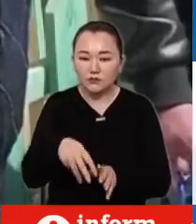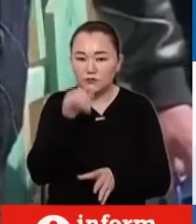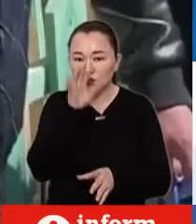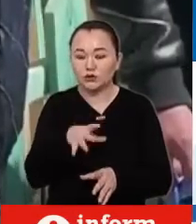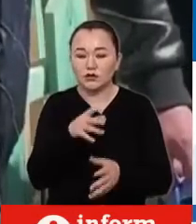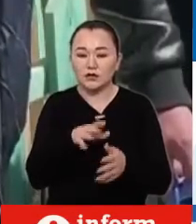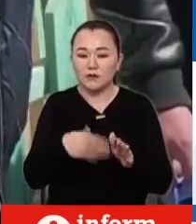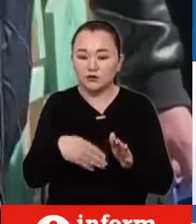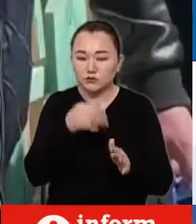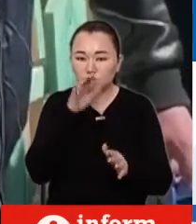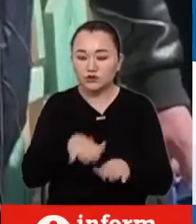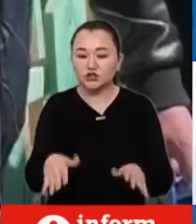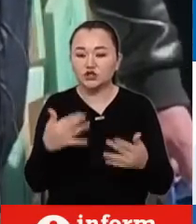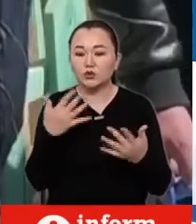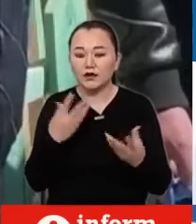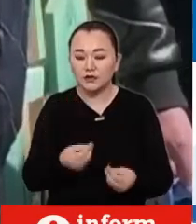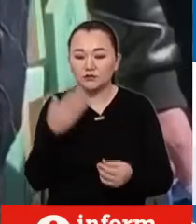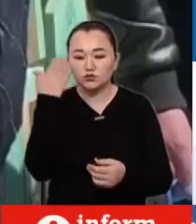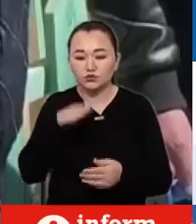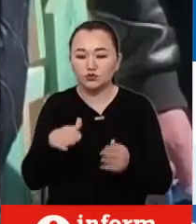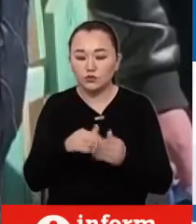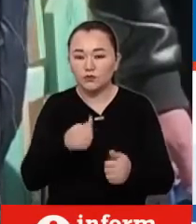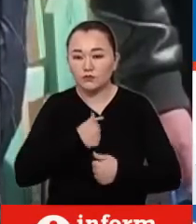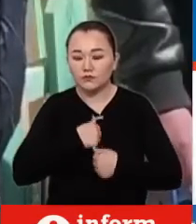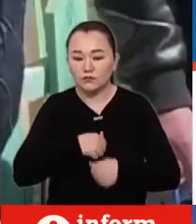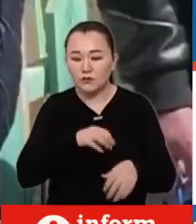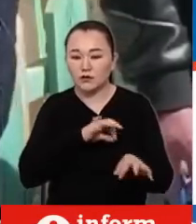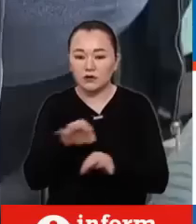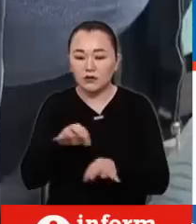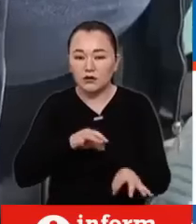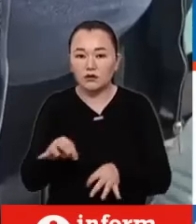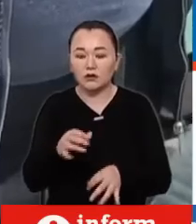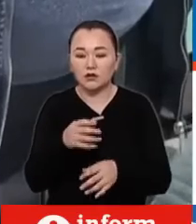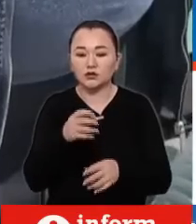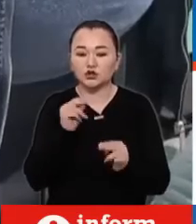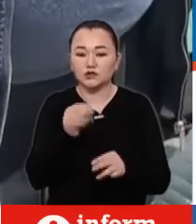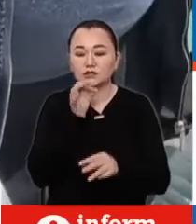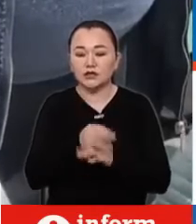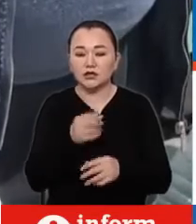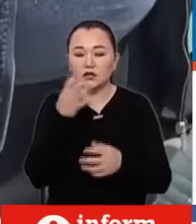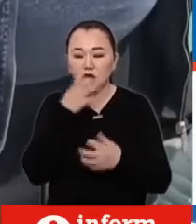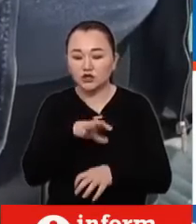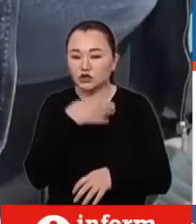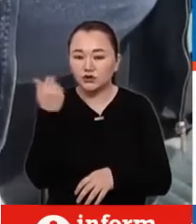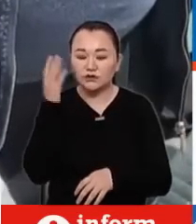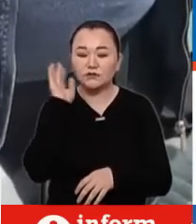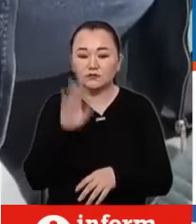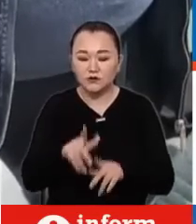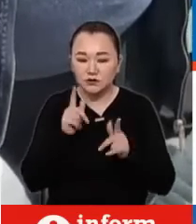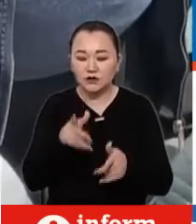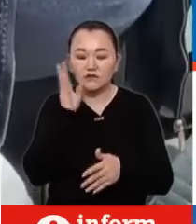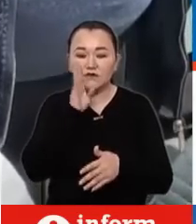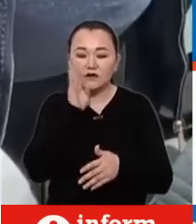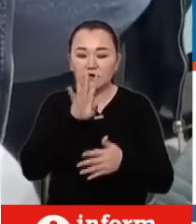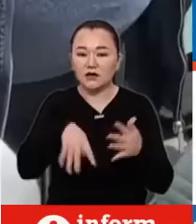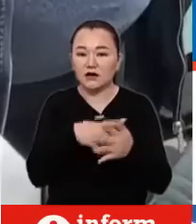аяғымызды жуа алмаймыз, балдарымыз неше күн болып біреудің үйіне тасып шомылдырып жатыр, сөздің шыны керек. Ыстық су жоғына көндік. Суды графикпен беретіне